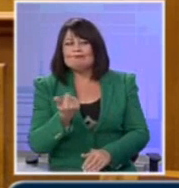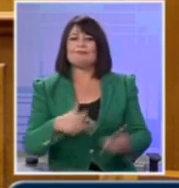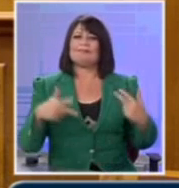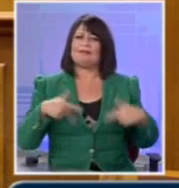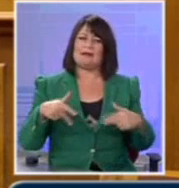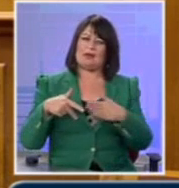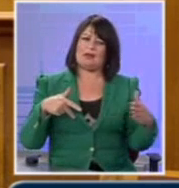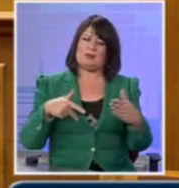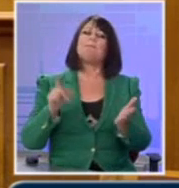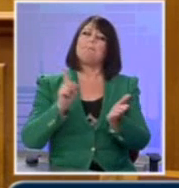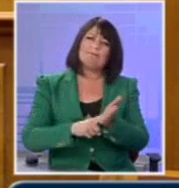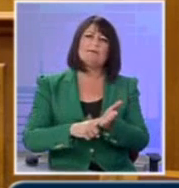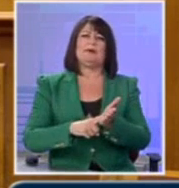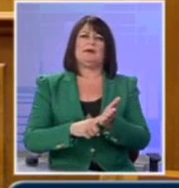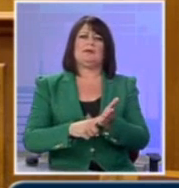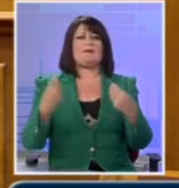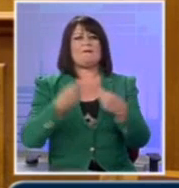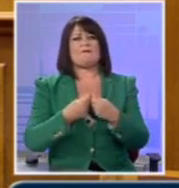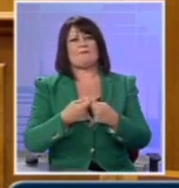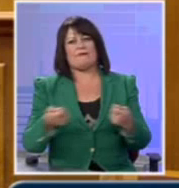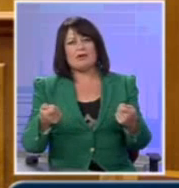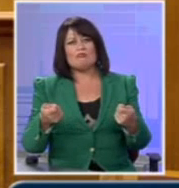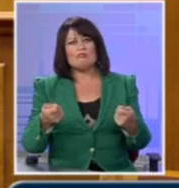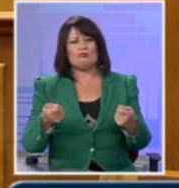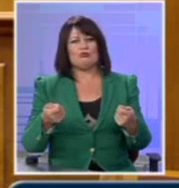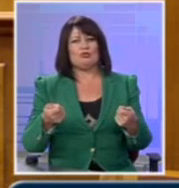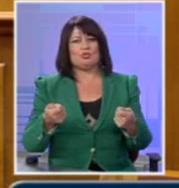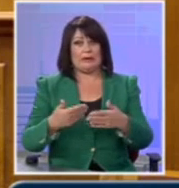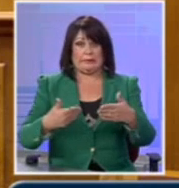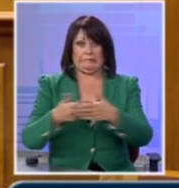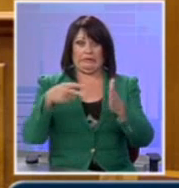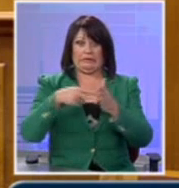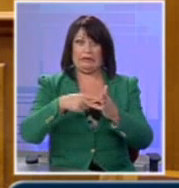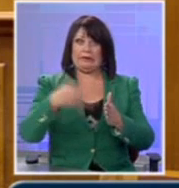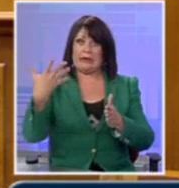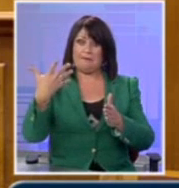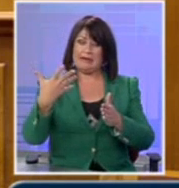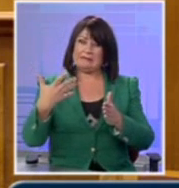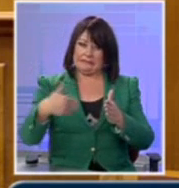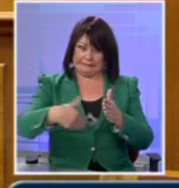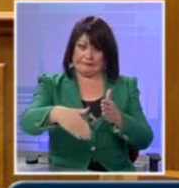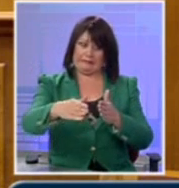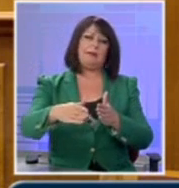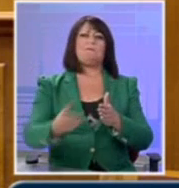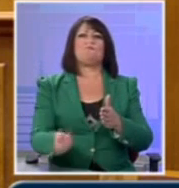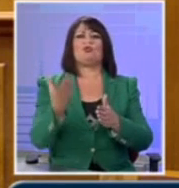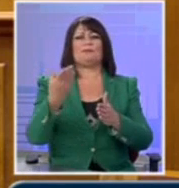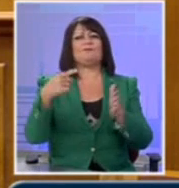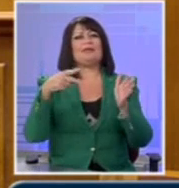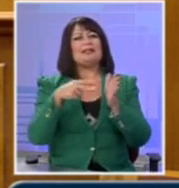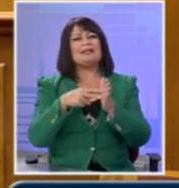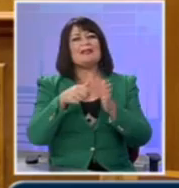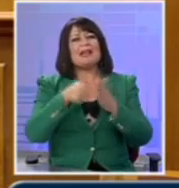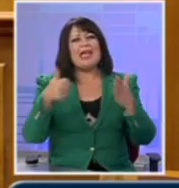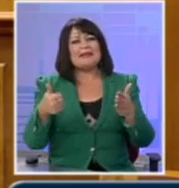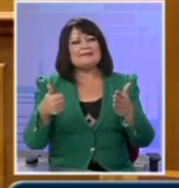της αριστεράς καλείται να εφαρμόσει στο τέλος του 2015 και τις αρχές του 2016, παράγει ηφεσιακά